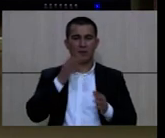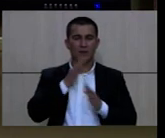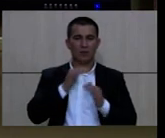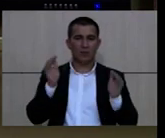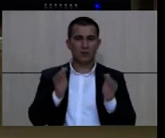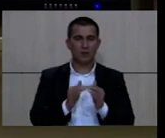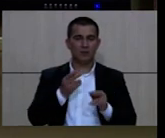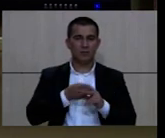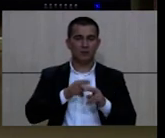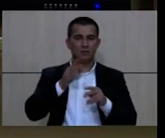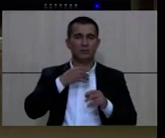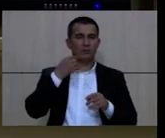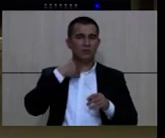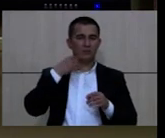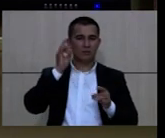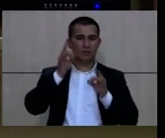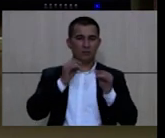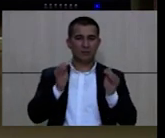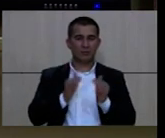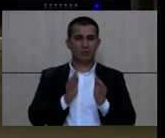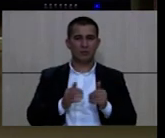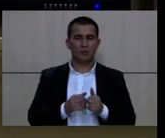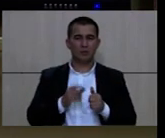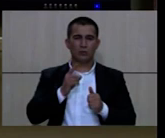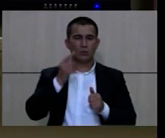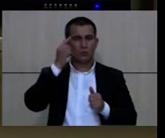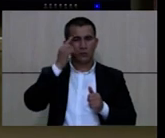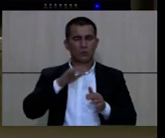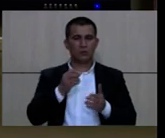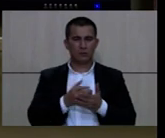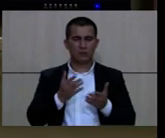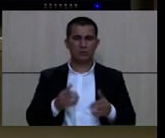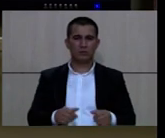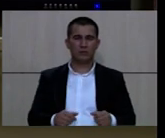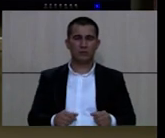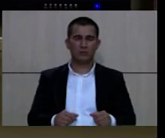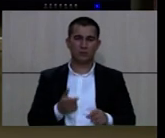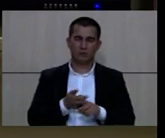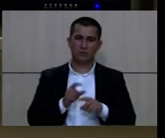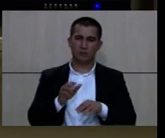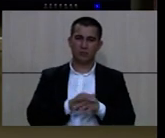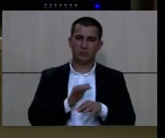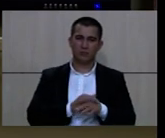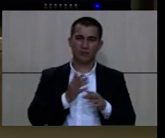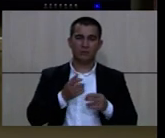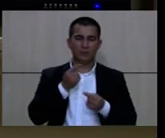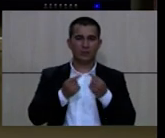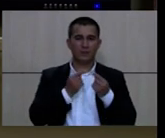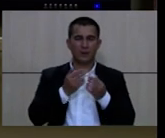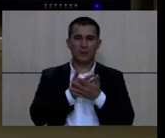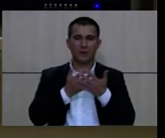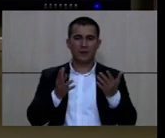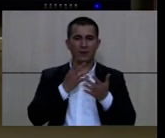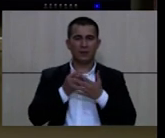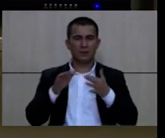bilan kamayadi. Nima uchun? Nima deb o'ylaysiz o'quvchilar? Barakalla, chunki zarrachalarning